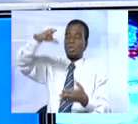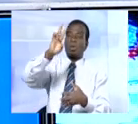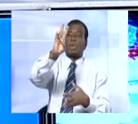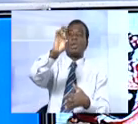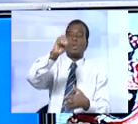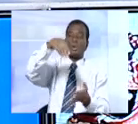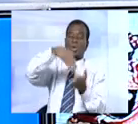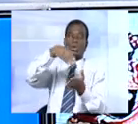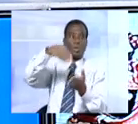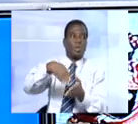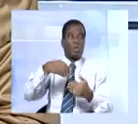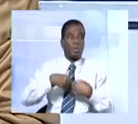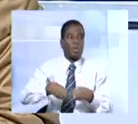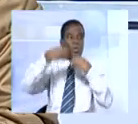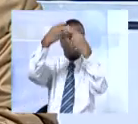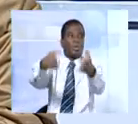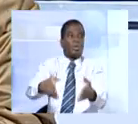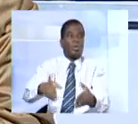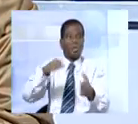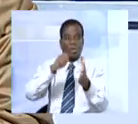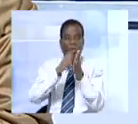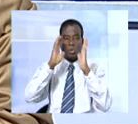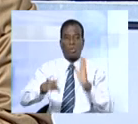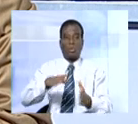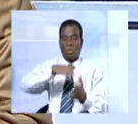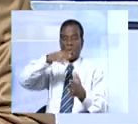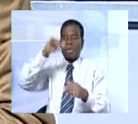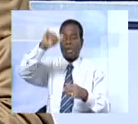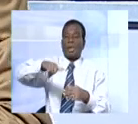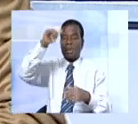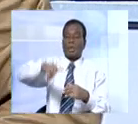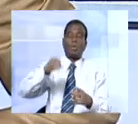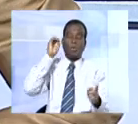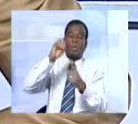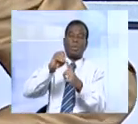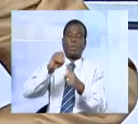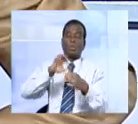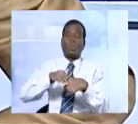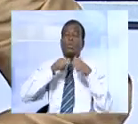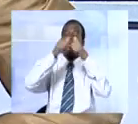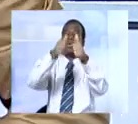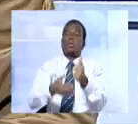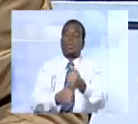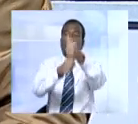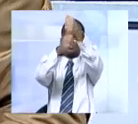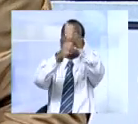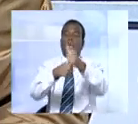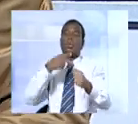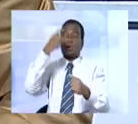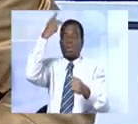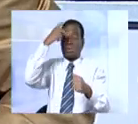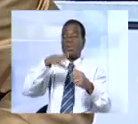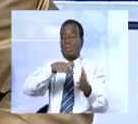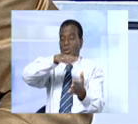de francs CFA ont été offertes aux élèves et étudiants de Yamoussoukro. Objectif de ce don, soutenir les parents d'élèves